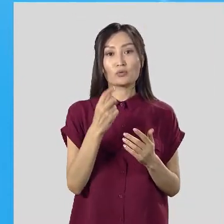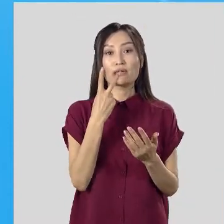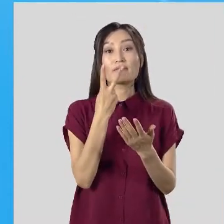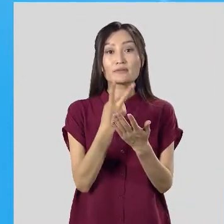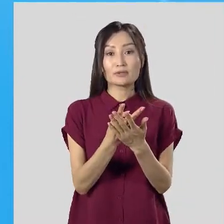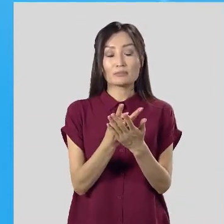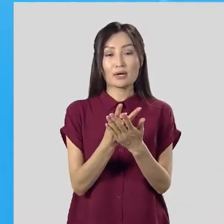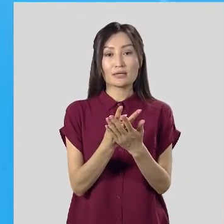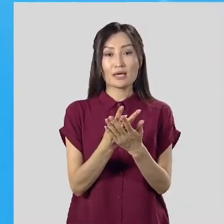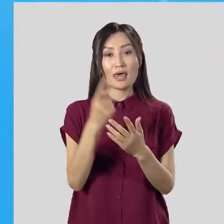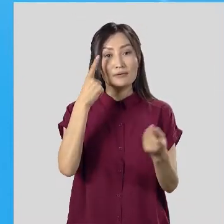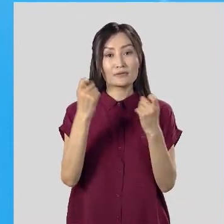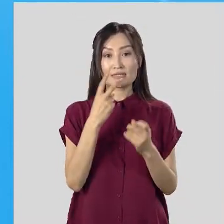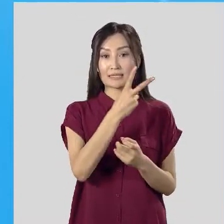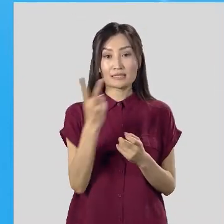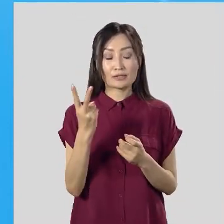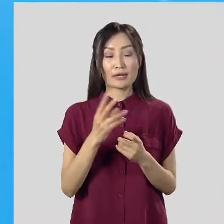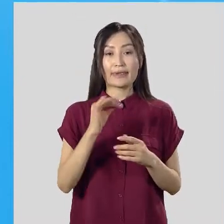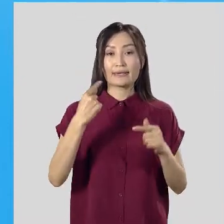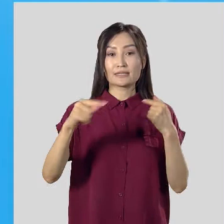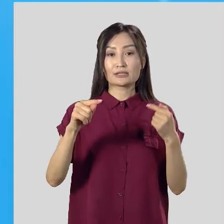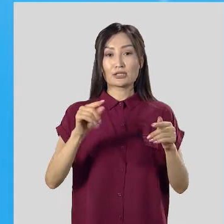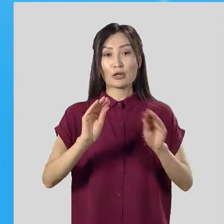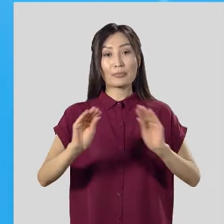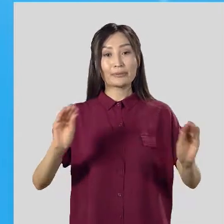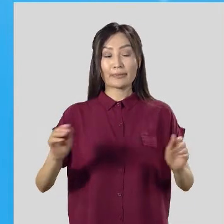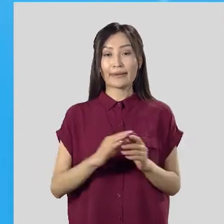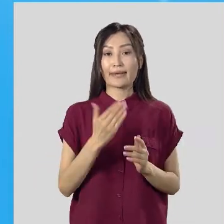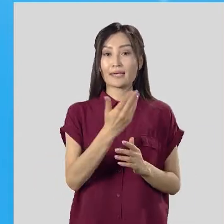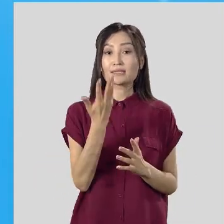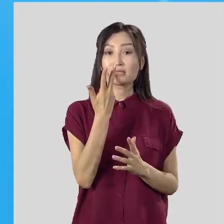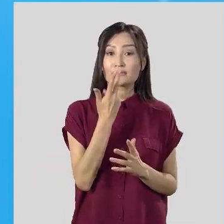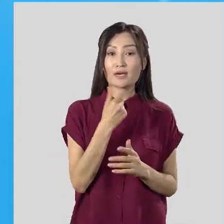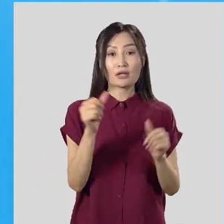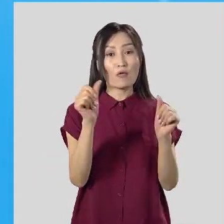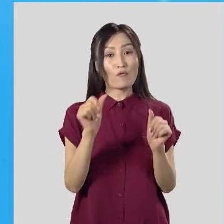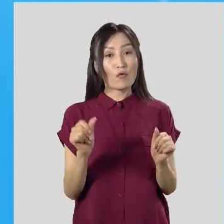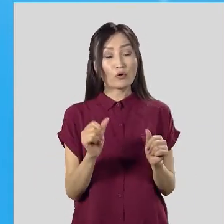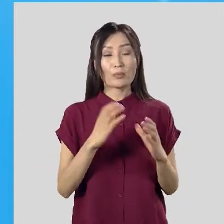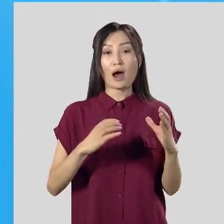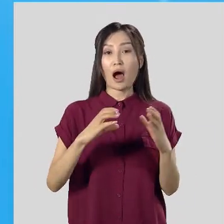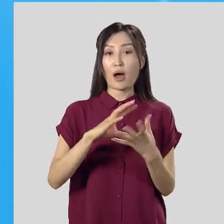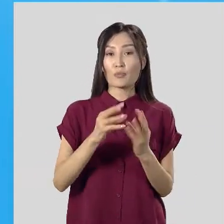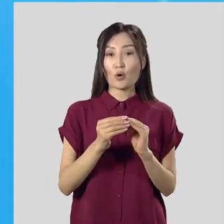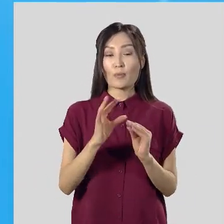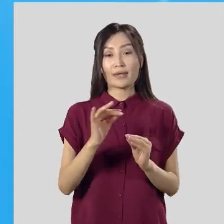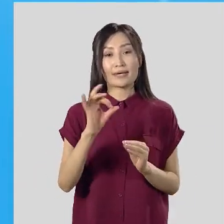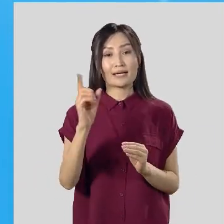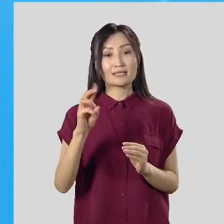воспринимают зрительную информацию и различают предметы, их цвет, форму, объем,